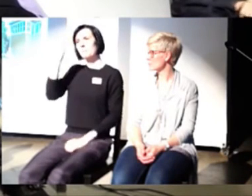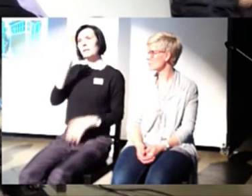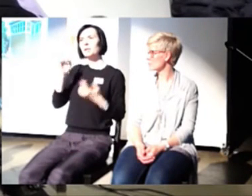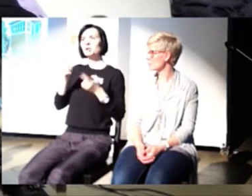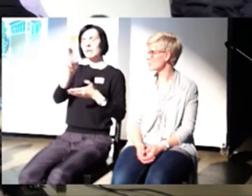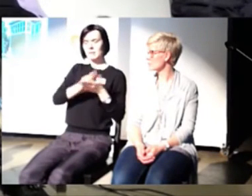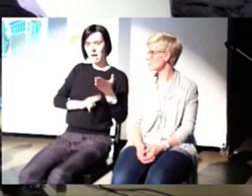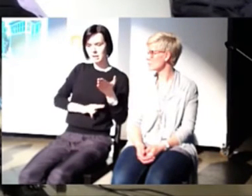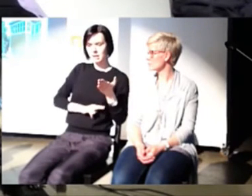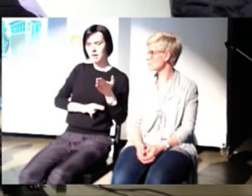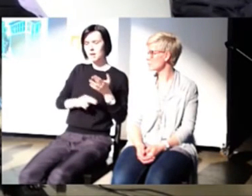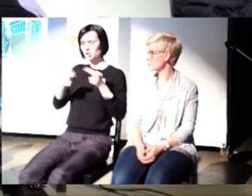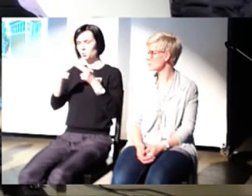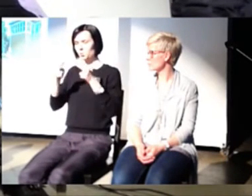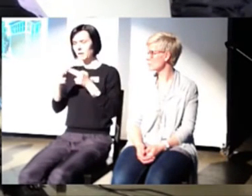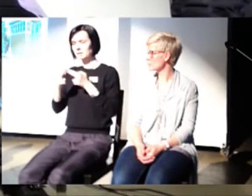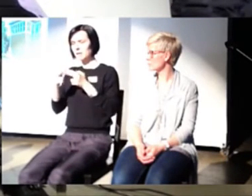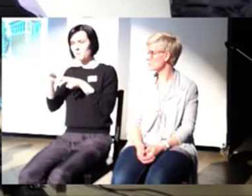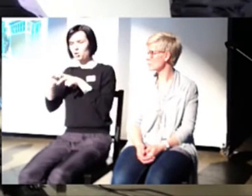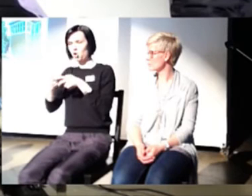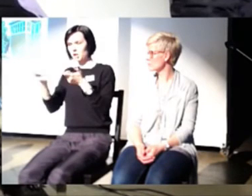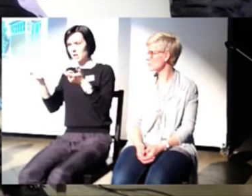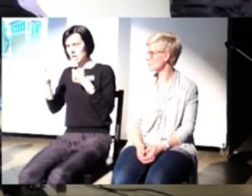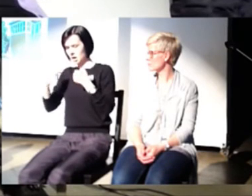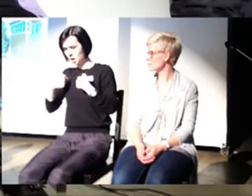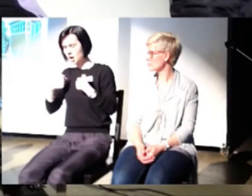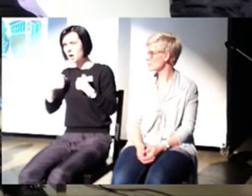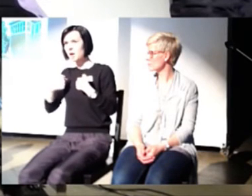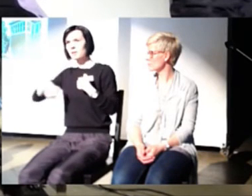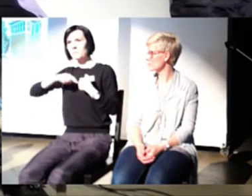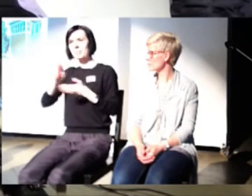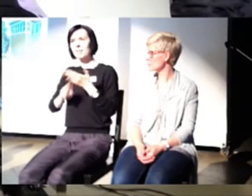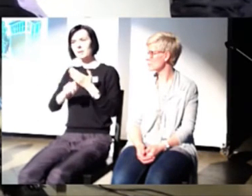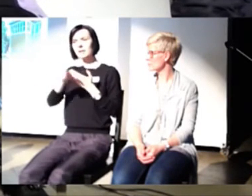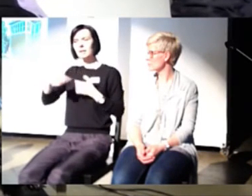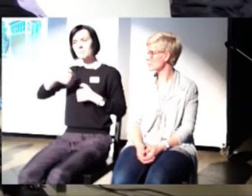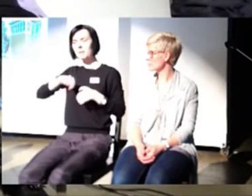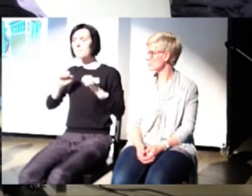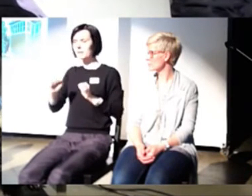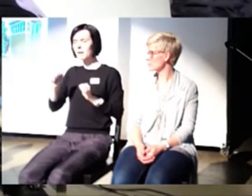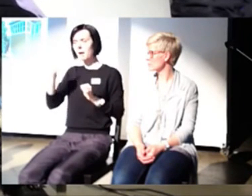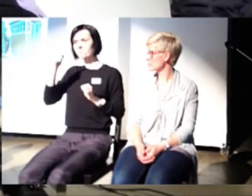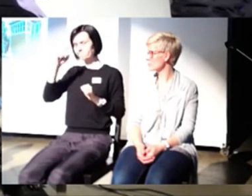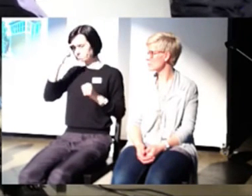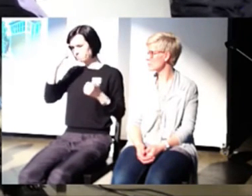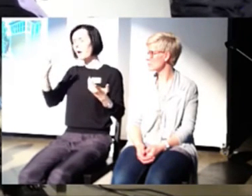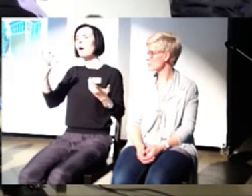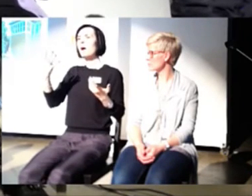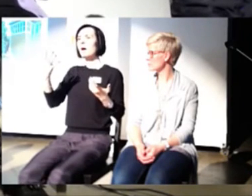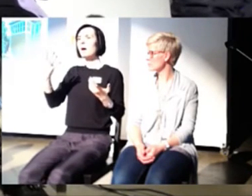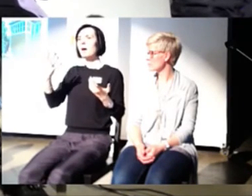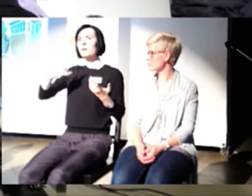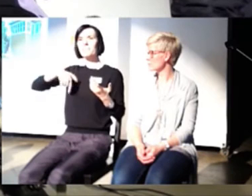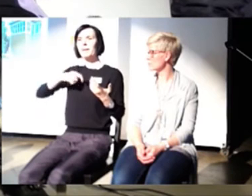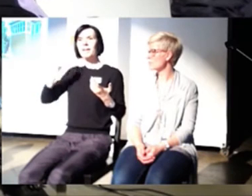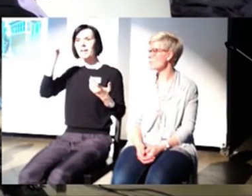meidän taiteilijoidenkin pitäisi herätä siihen, että me ei voida valita meidän, tai on tosi epäreilua